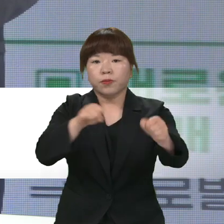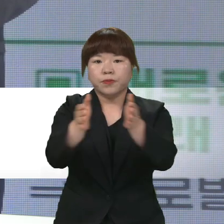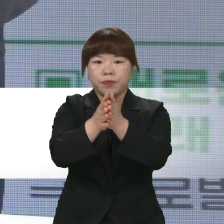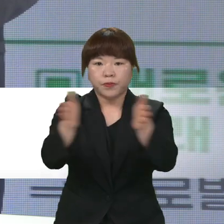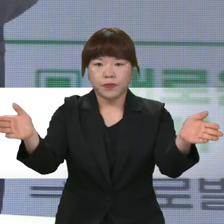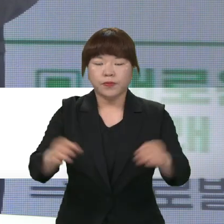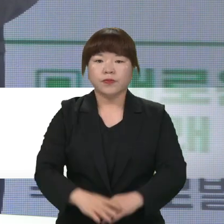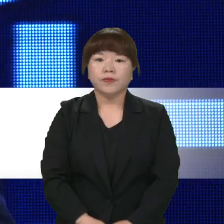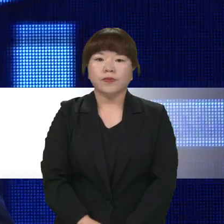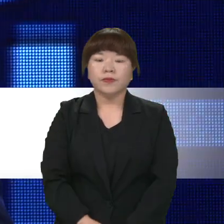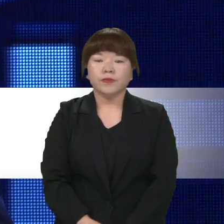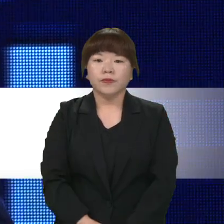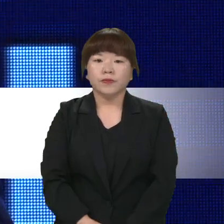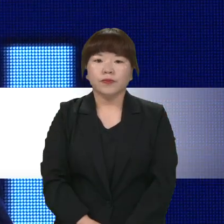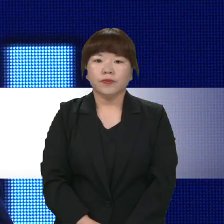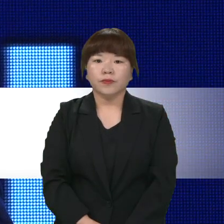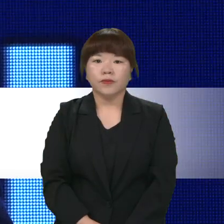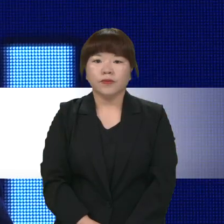올렸습니다